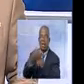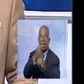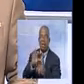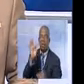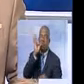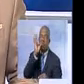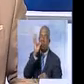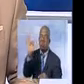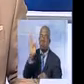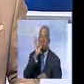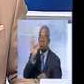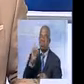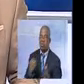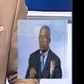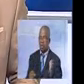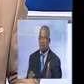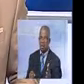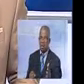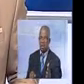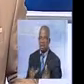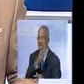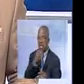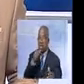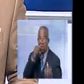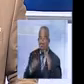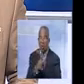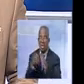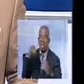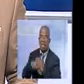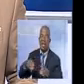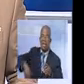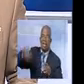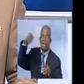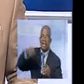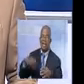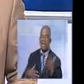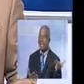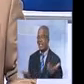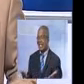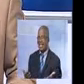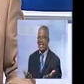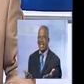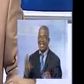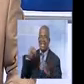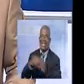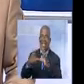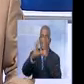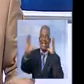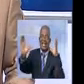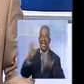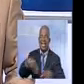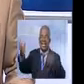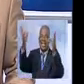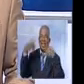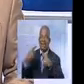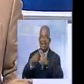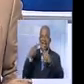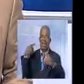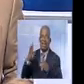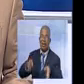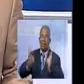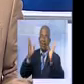de cocaïne soigneusement dissimulées dans des sacs contenant du chou à bord d'un car en provenance de Ouagadougou